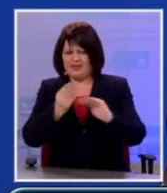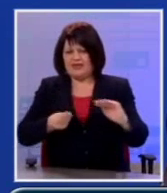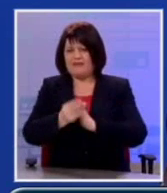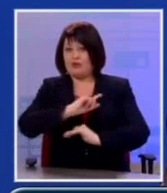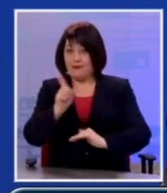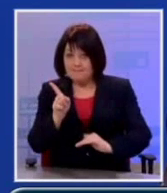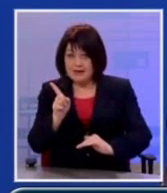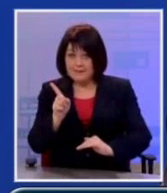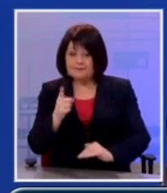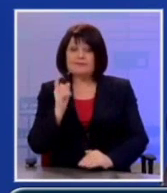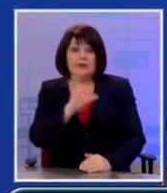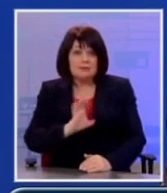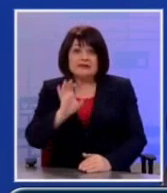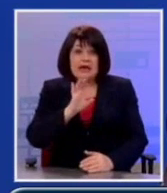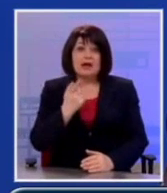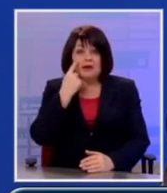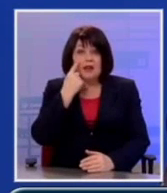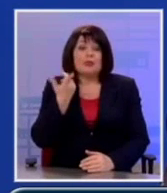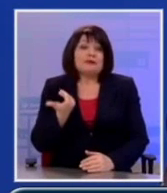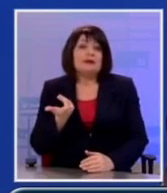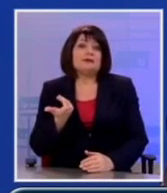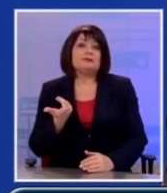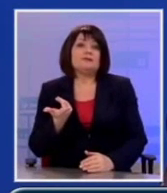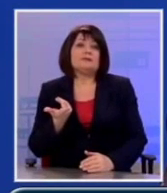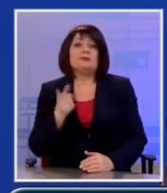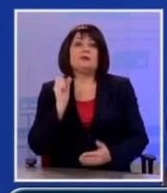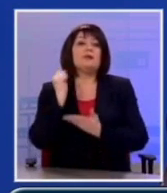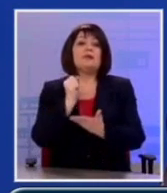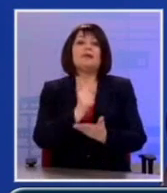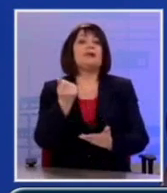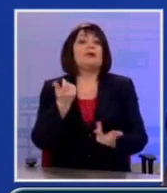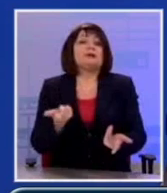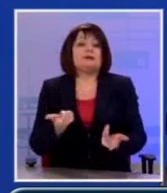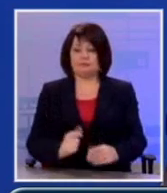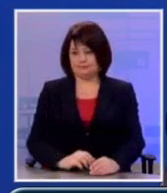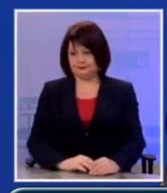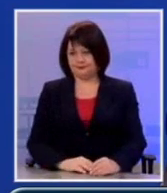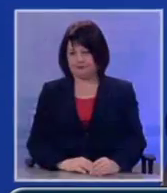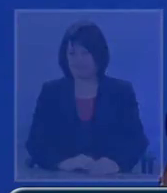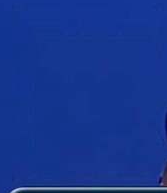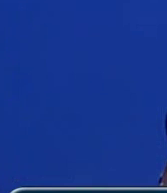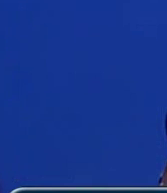περιλαμβάνει αναζήτηση και αυτών των κονδυλίων.